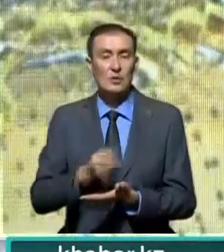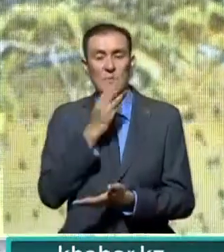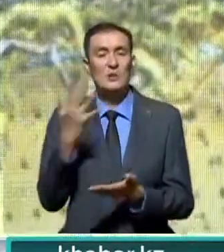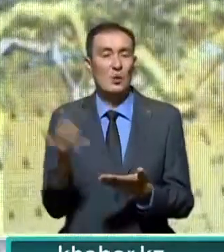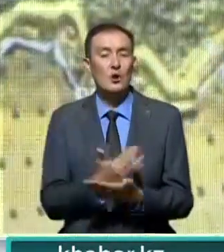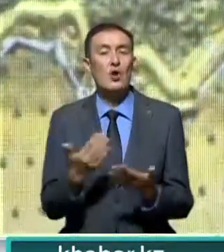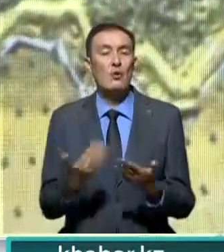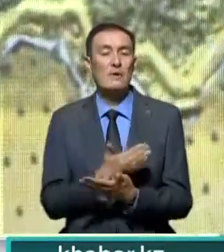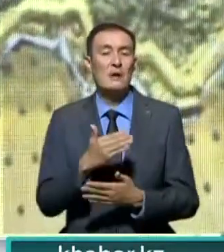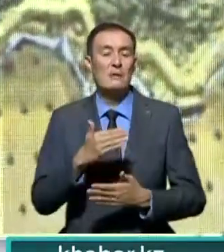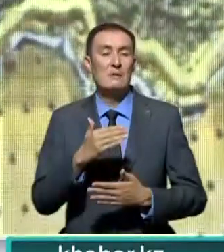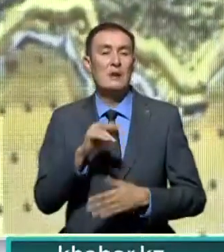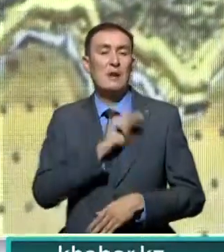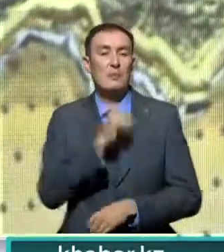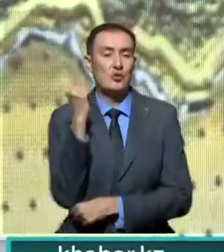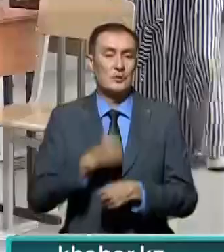находят новые кадры.